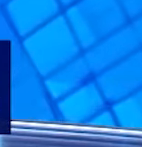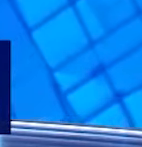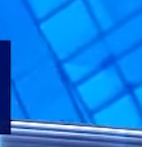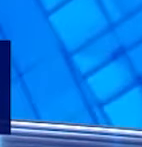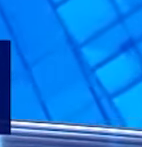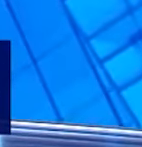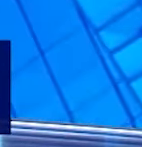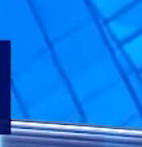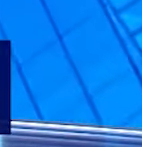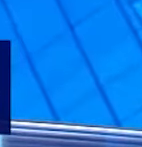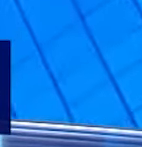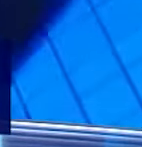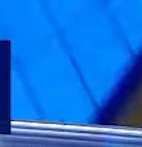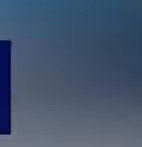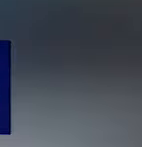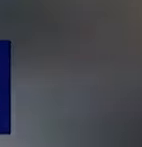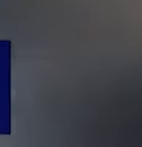ke rumah tetangga.